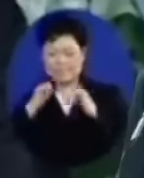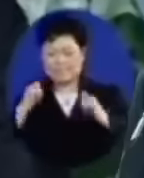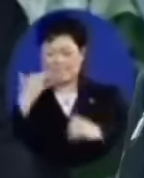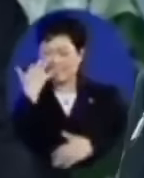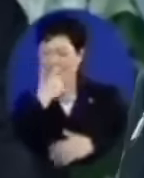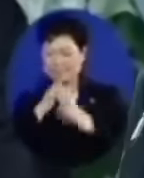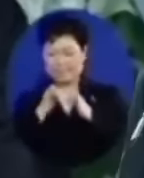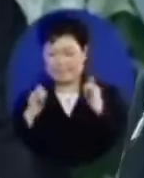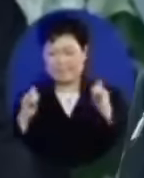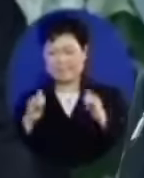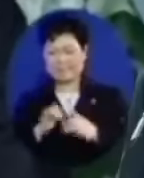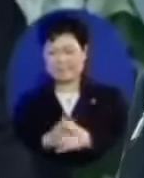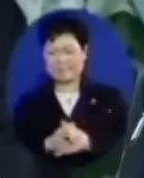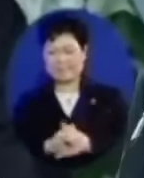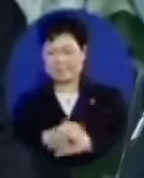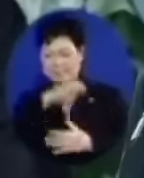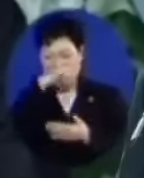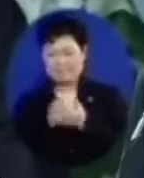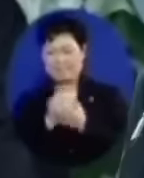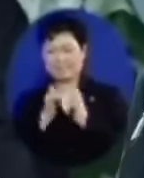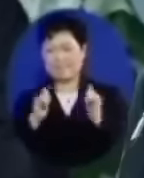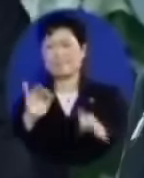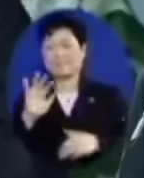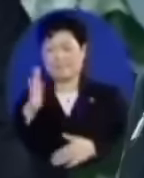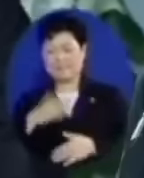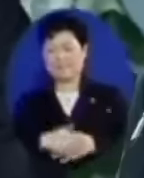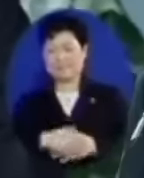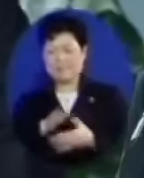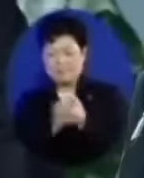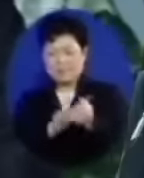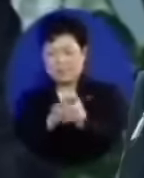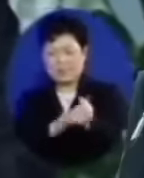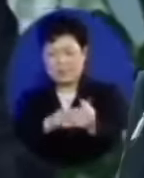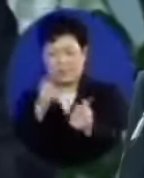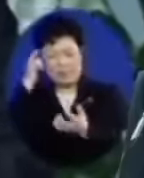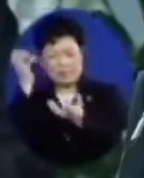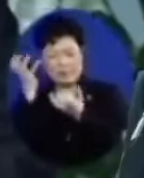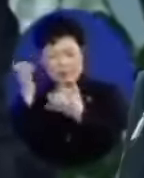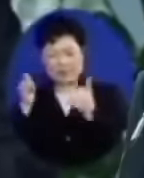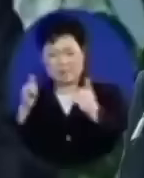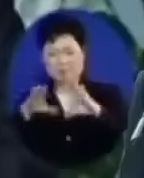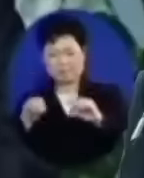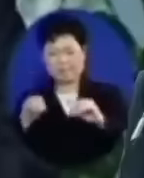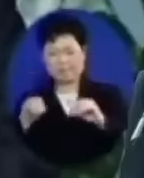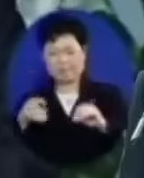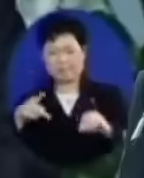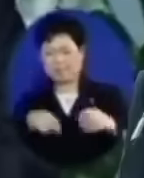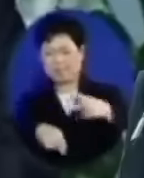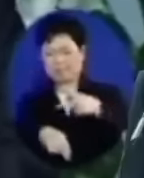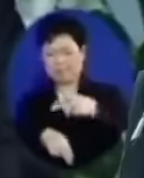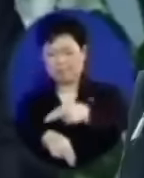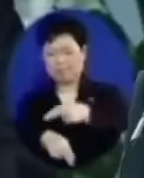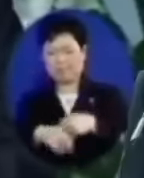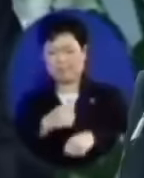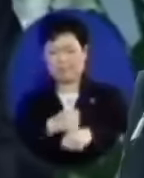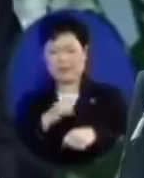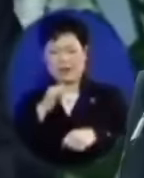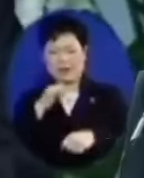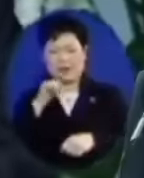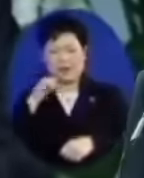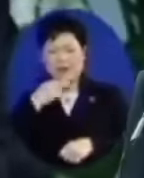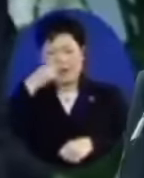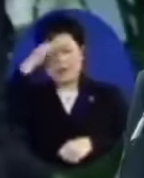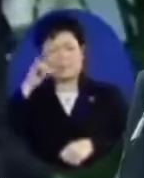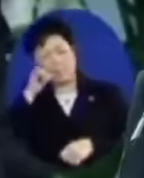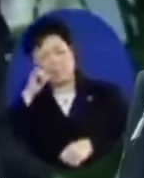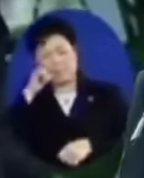자가 정상적인 사람이 되고 도박광이 도박을 안 하게 되고 알코올 중독자가 낫고 아편 중독자가 낫고 하는